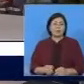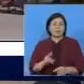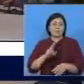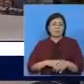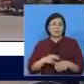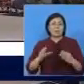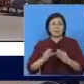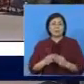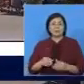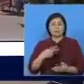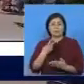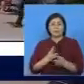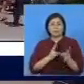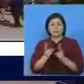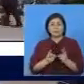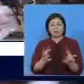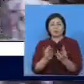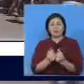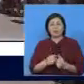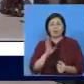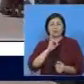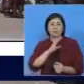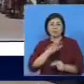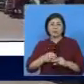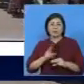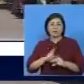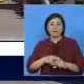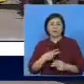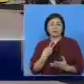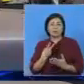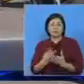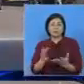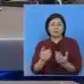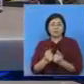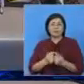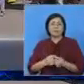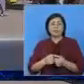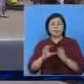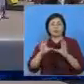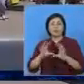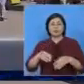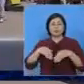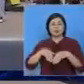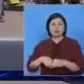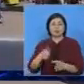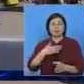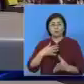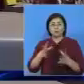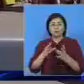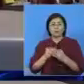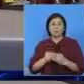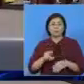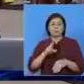Инспекторы полиции приняли заявление от женщин. Далее по этим делам будет принято юридическое решение. И я, в свою очередь, совместно с